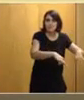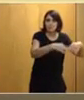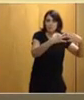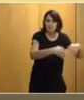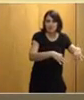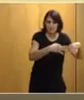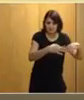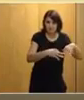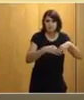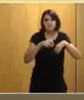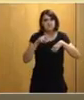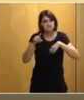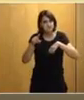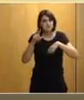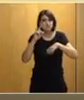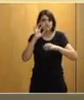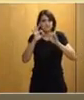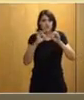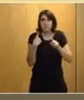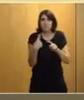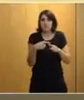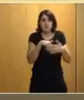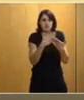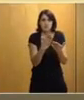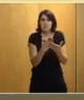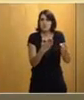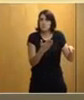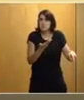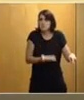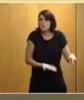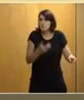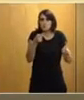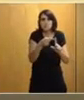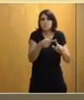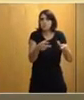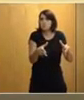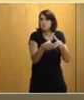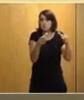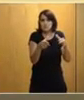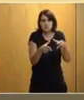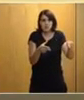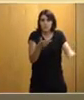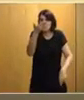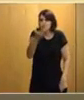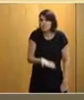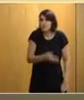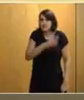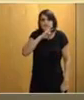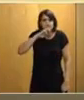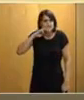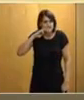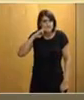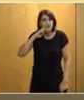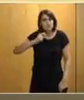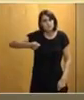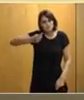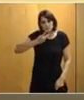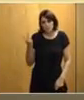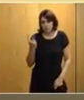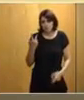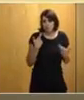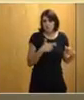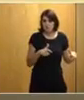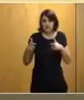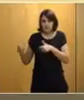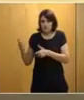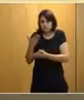perquè conservin la missió social, que és el principal motiu i el principal objectiu pel qual els dos departaments portem treballant